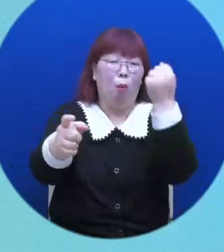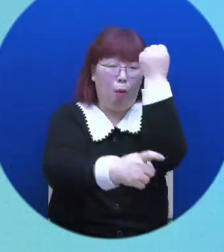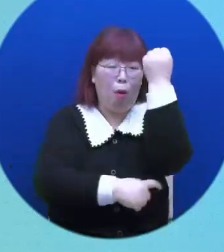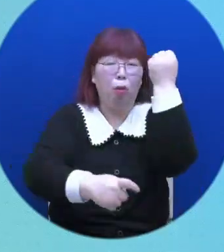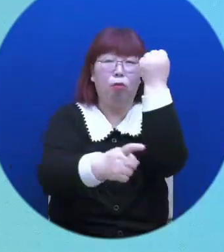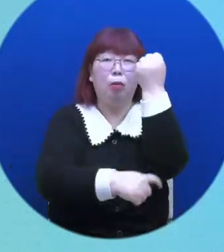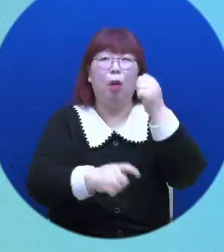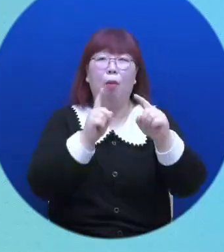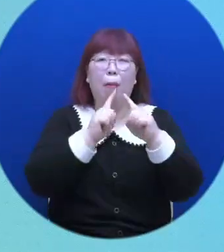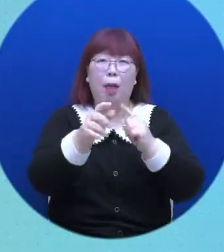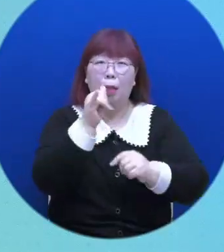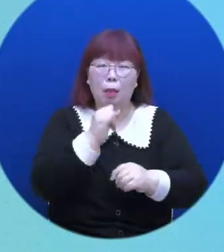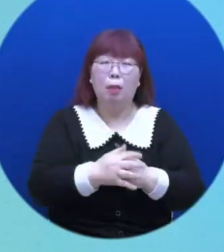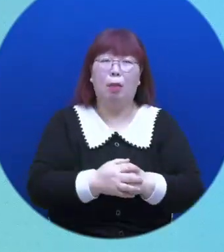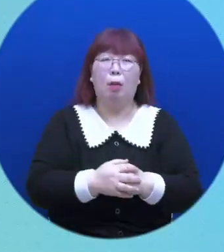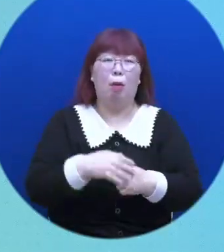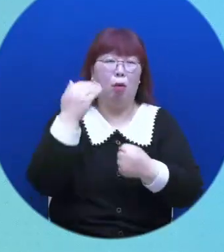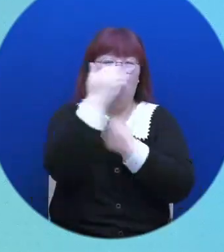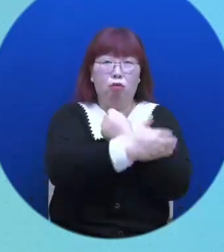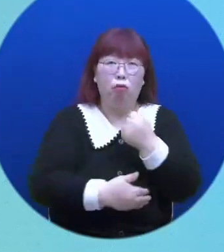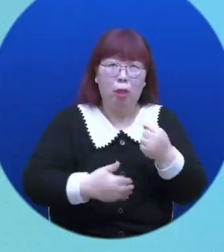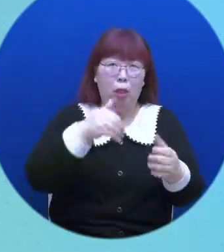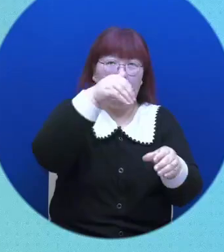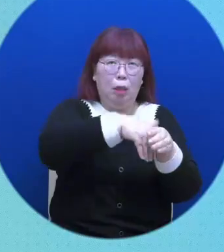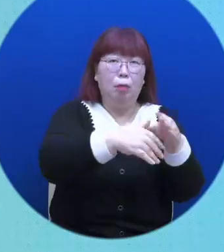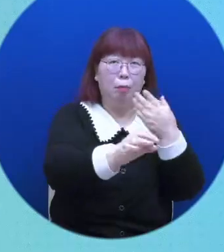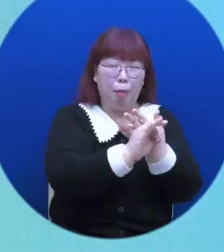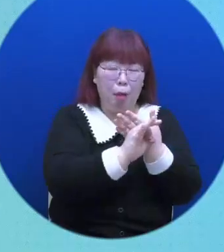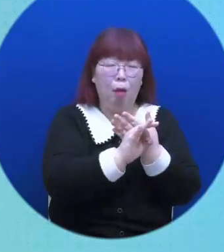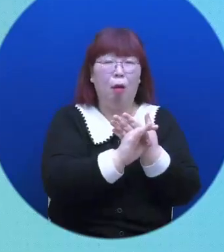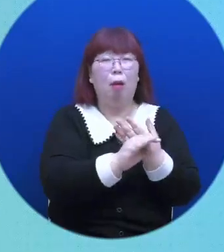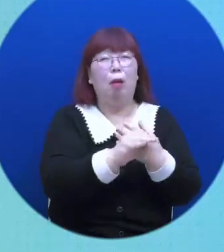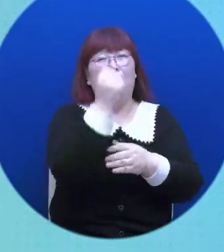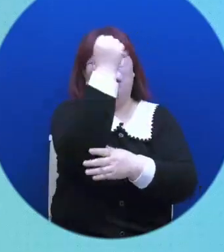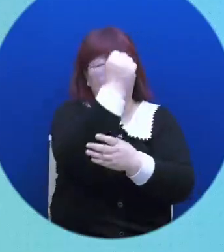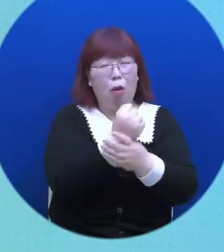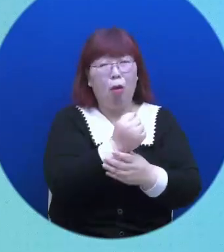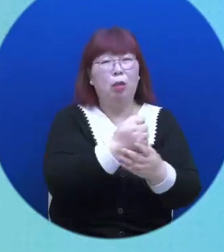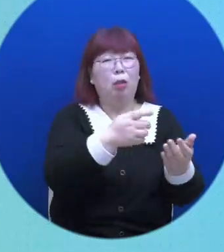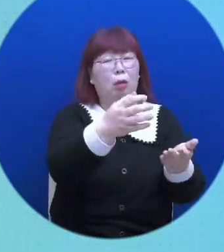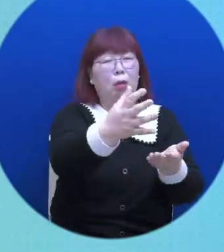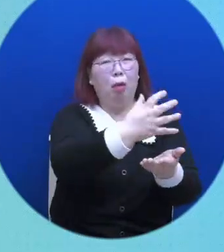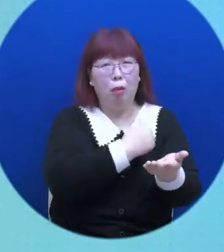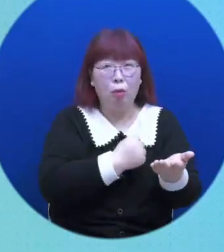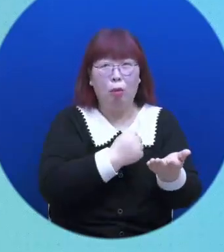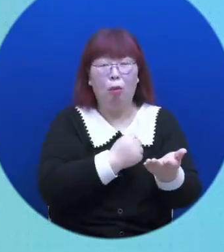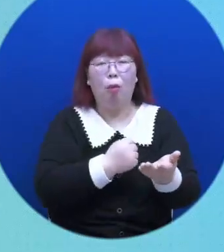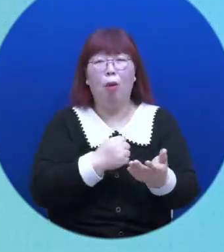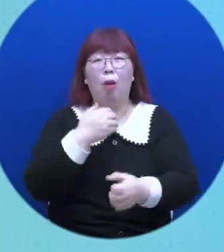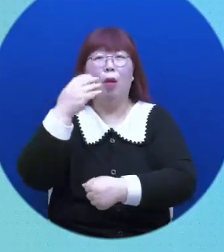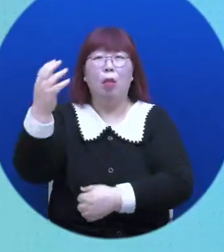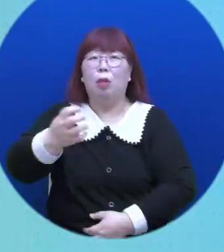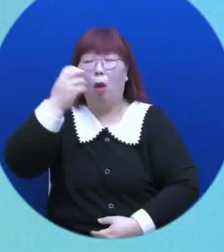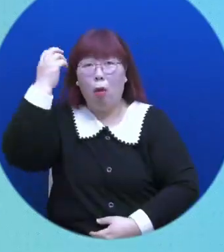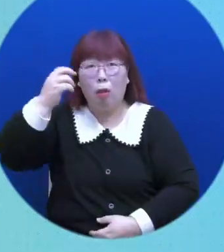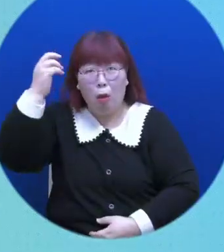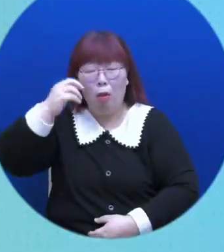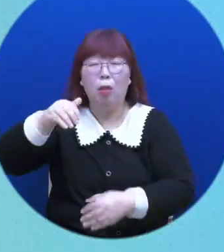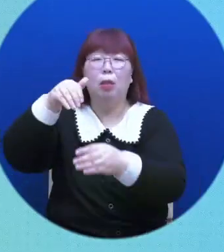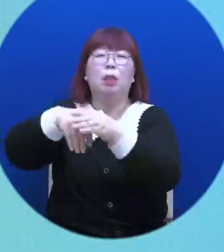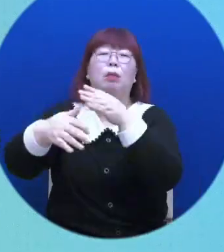이후에 육체를 심으면 육체로 말미암아 썩어질 것을 거둔다. 성령을 심으면 성령으로